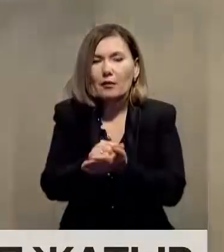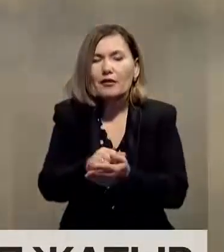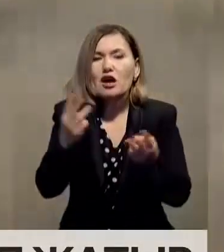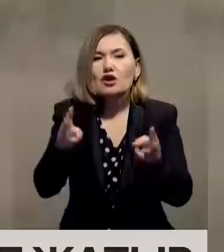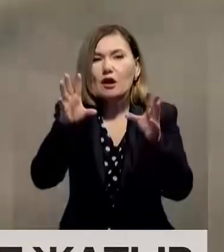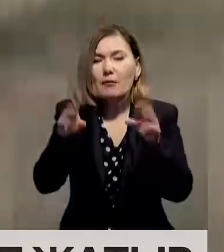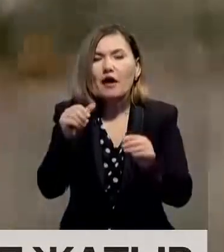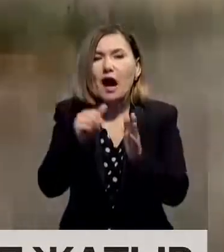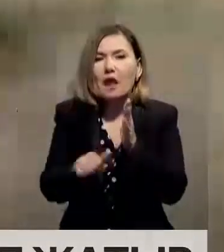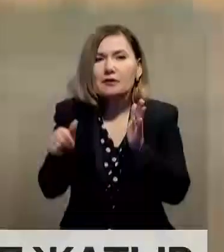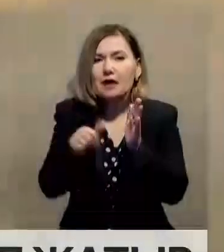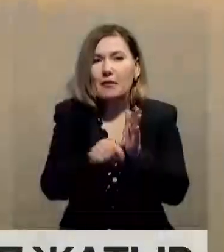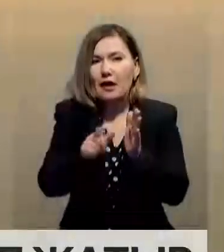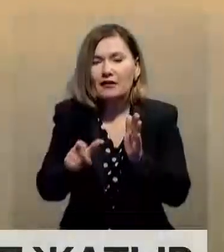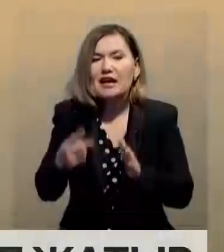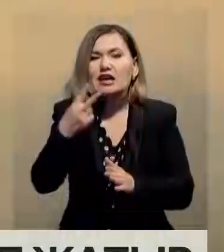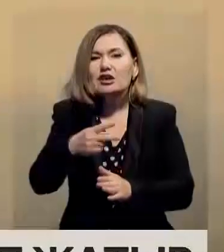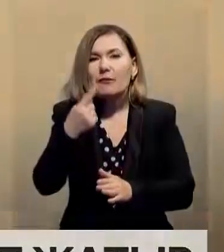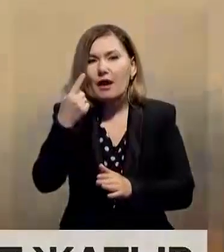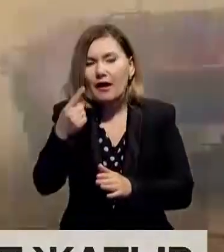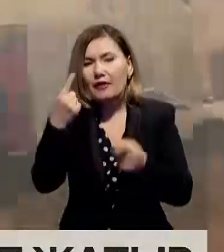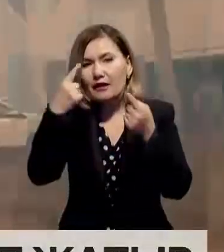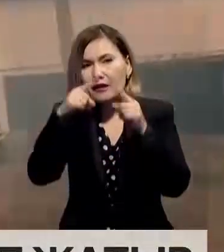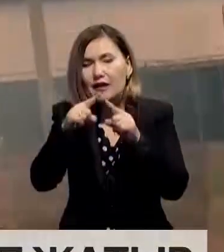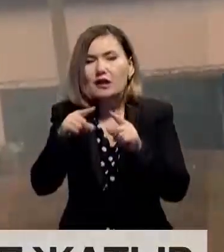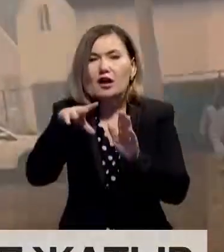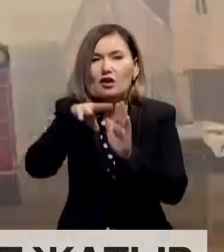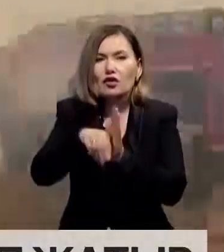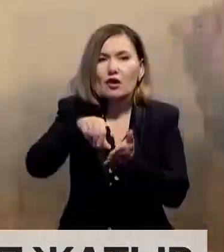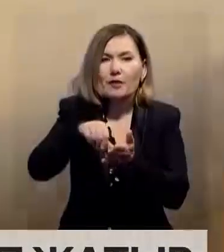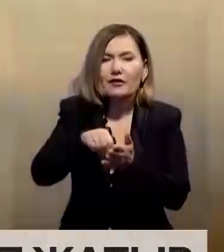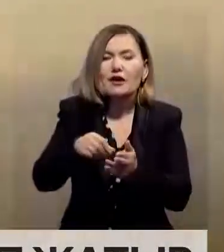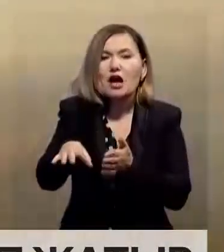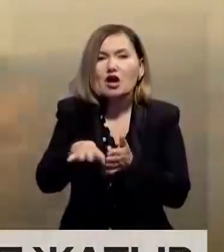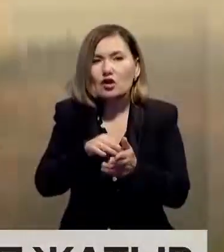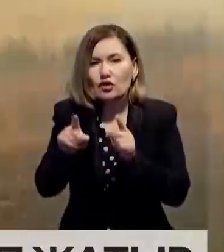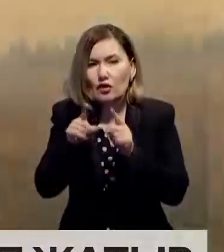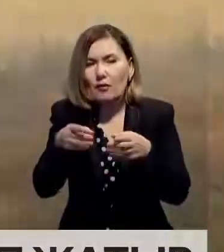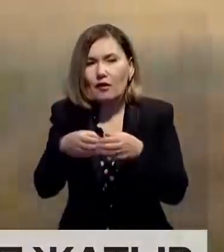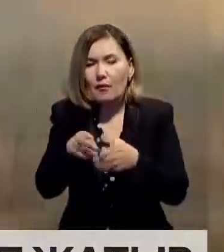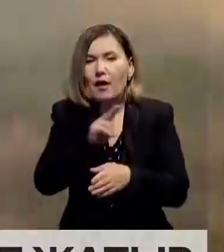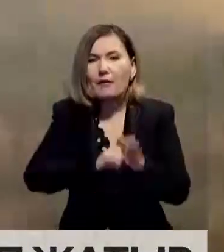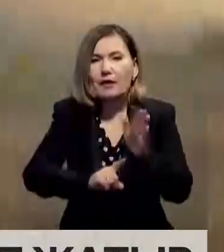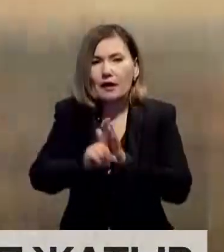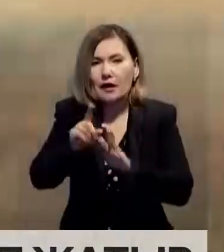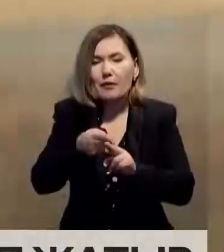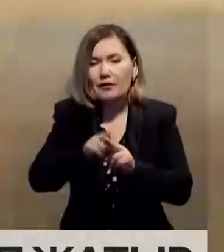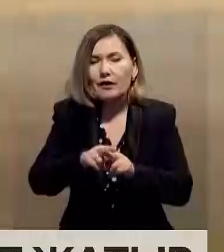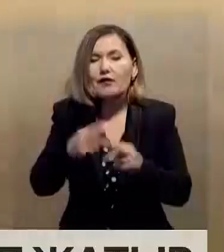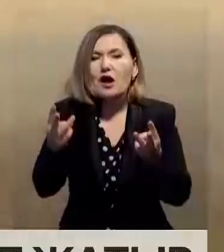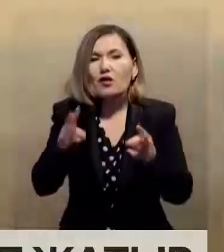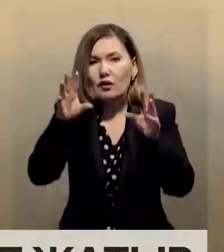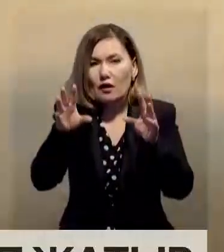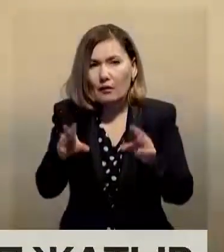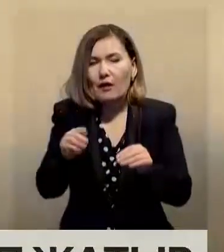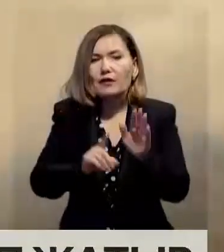сөндіруге 66 адам мен 21 бірлік техника жұмылдырылды. Жедел штаб жұмыс істеп жатыр. Мамандары қауіп беті сейілгенін